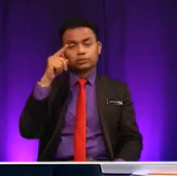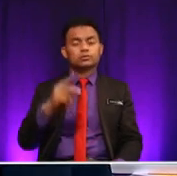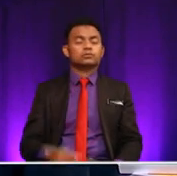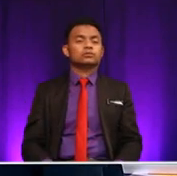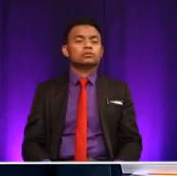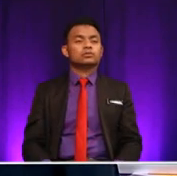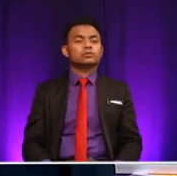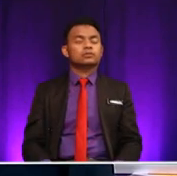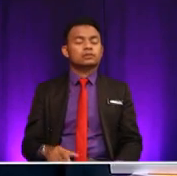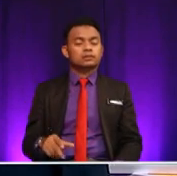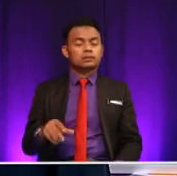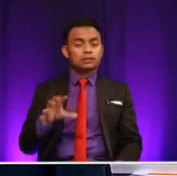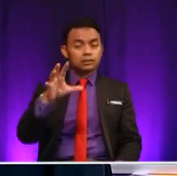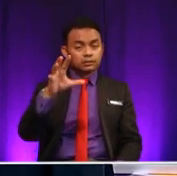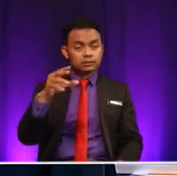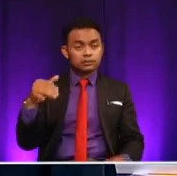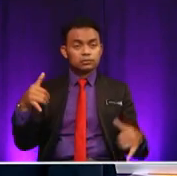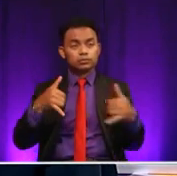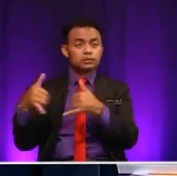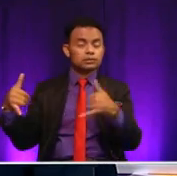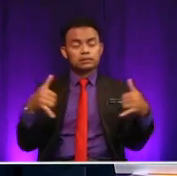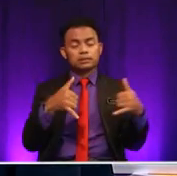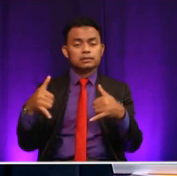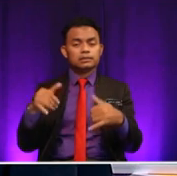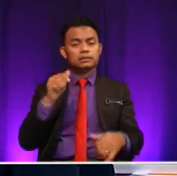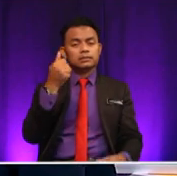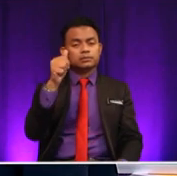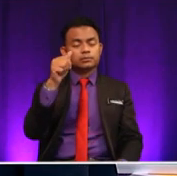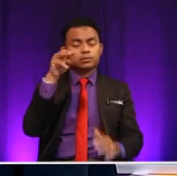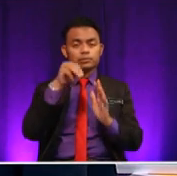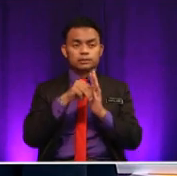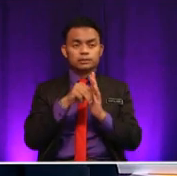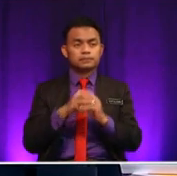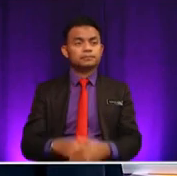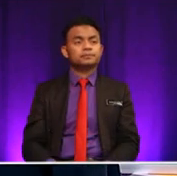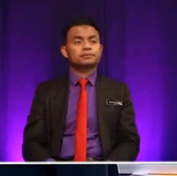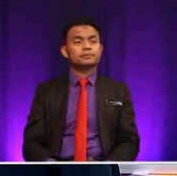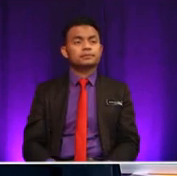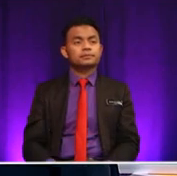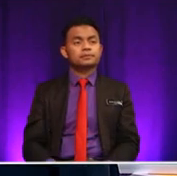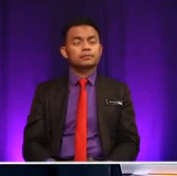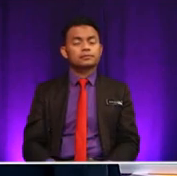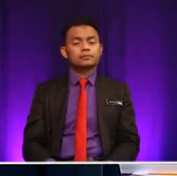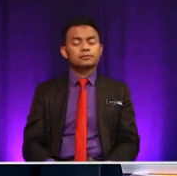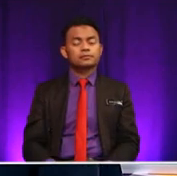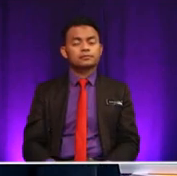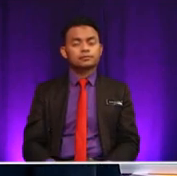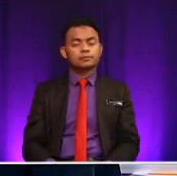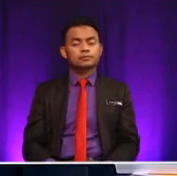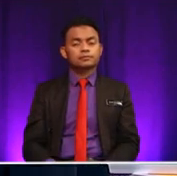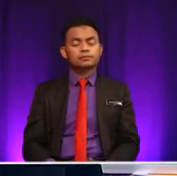hujan lari ulang alik 10 m dalam buku teks ditakdirkan jadi sebenarnya itu adalah pelajaran